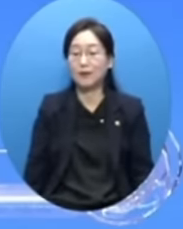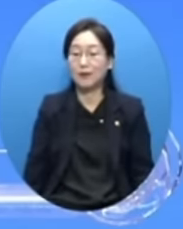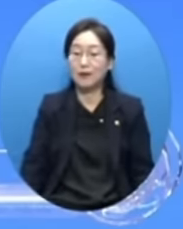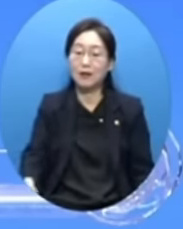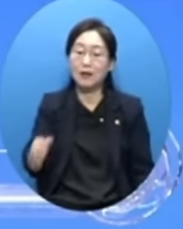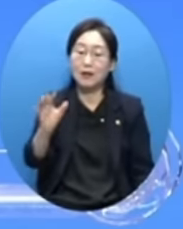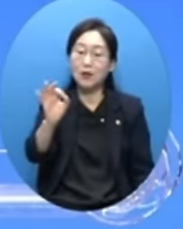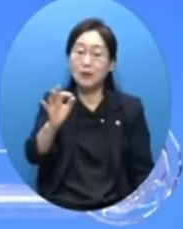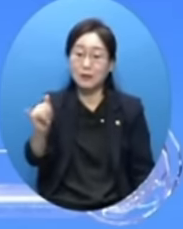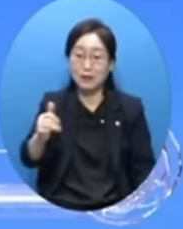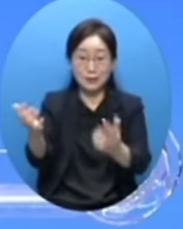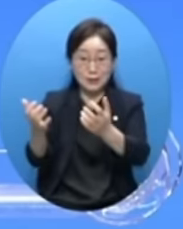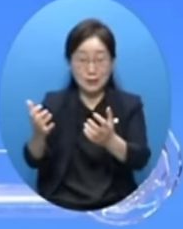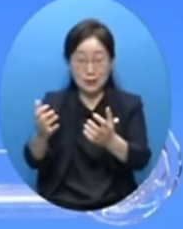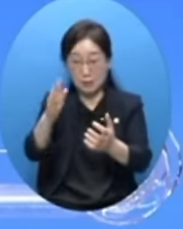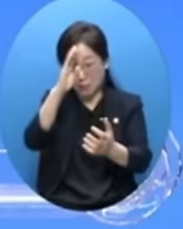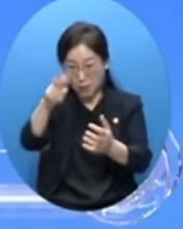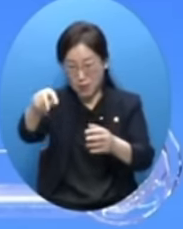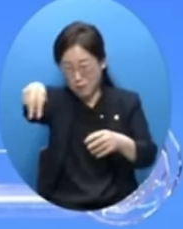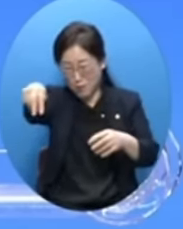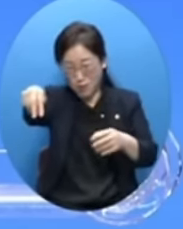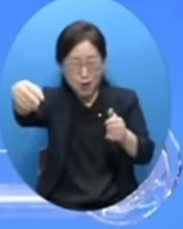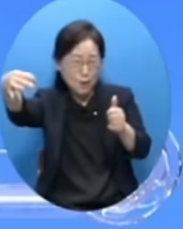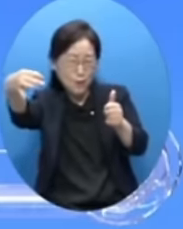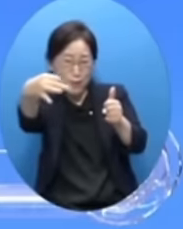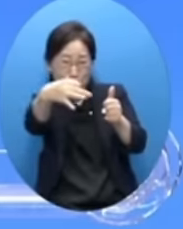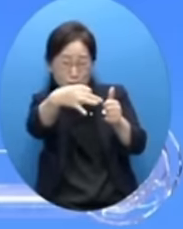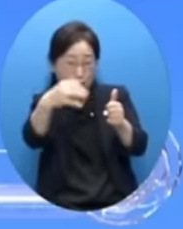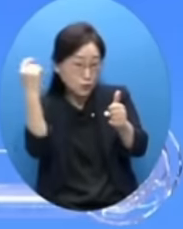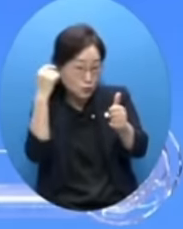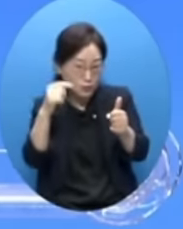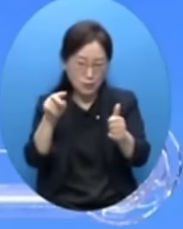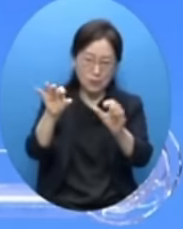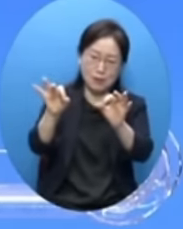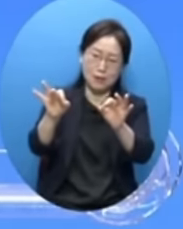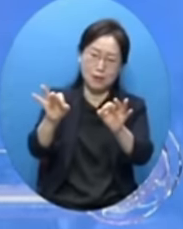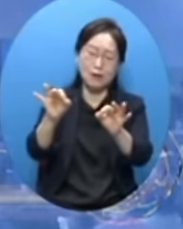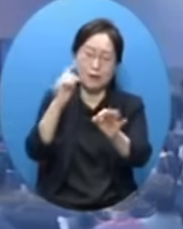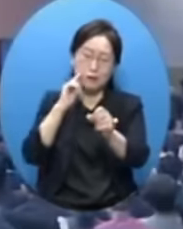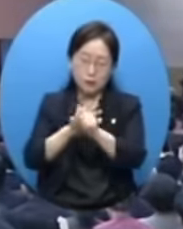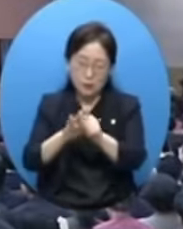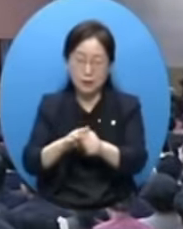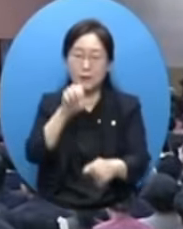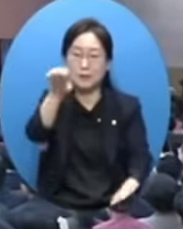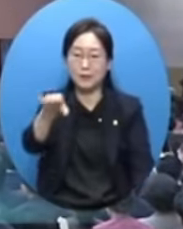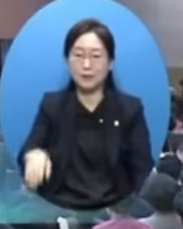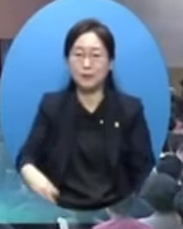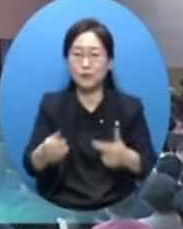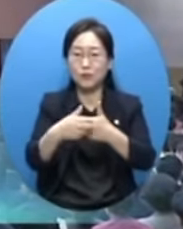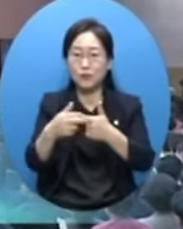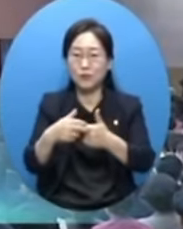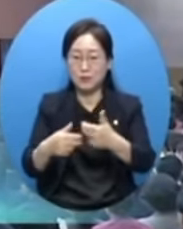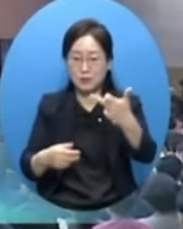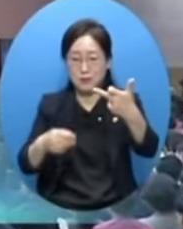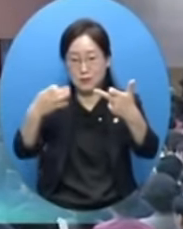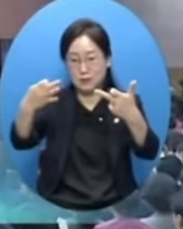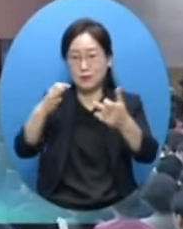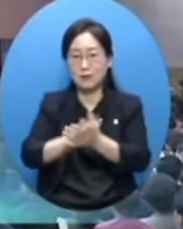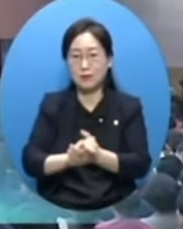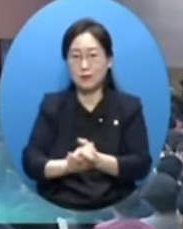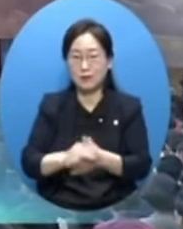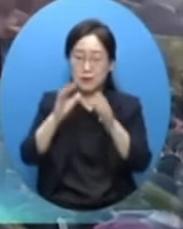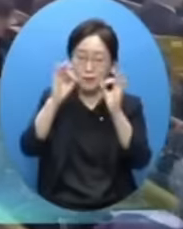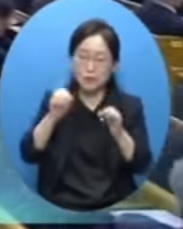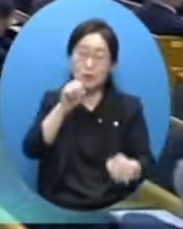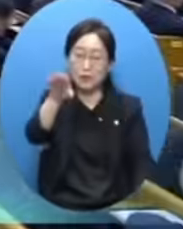한센병 환자가 멀리서 부르짖는 소리를 들으시고 불쌍히 보시고 말씀하셨습니다. 누가복음 17장 14절입니다